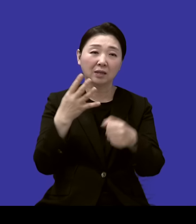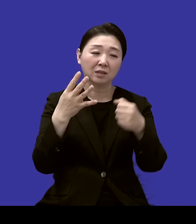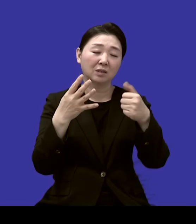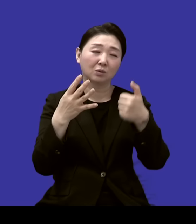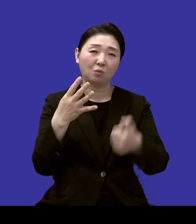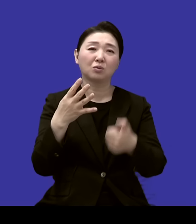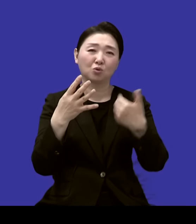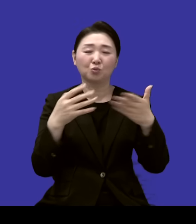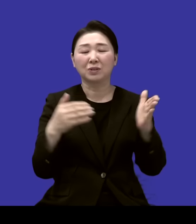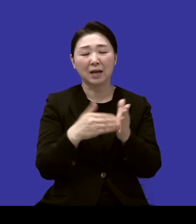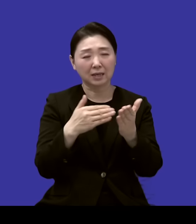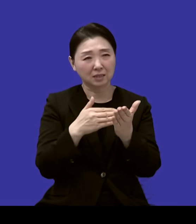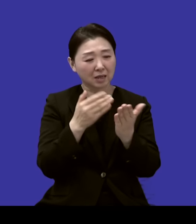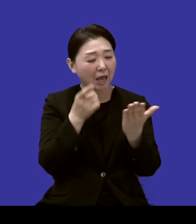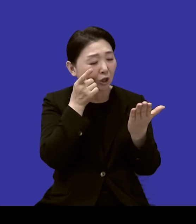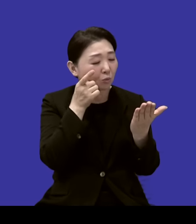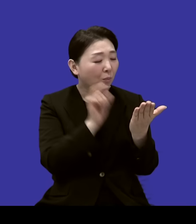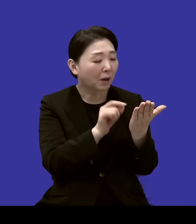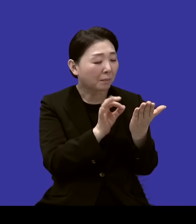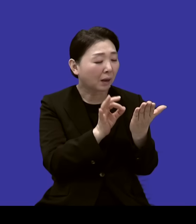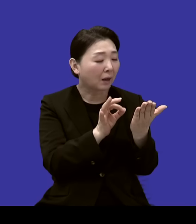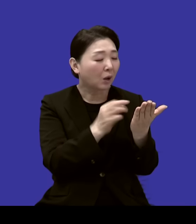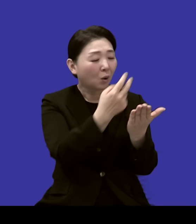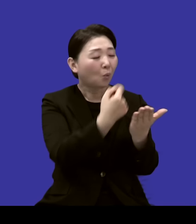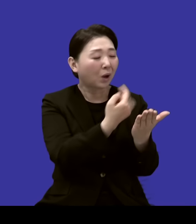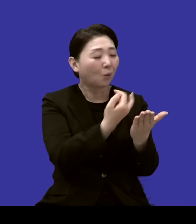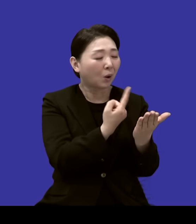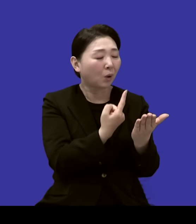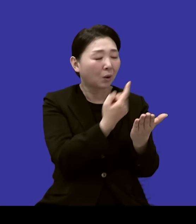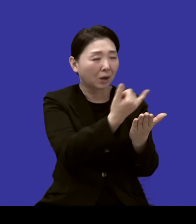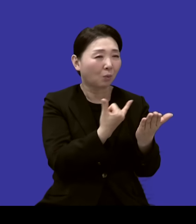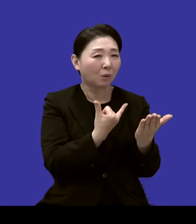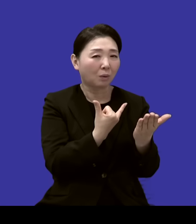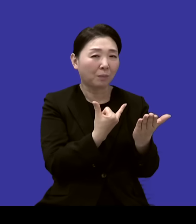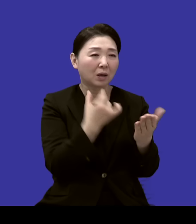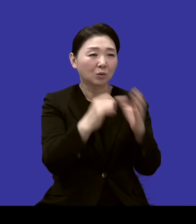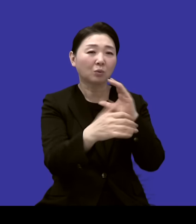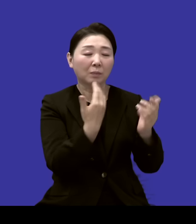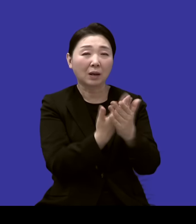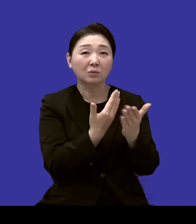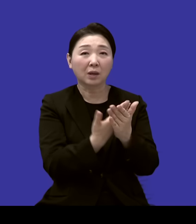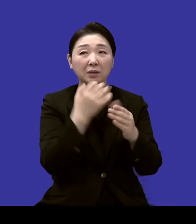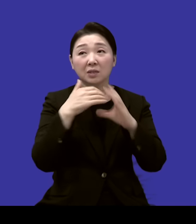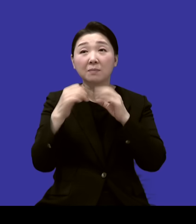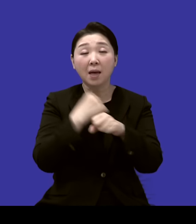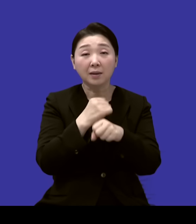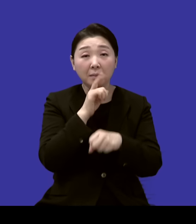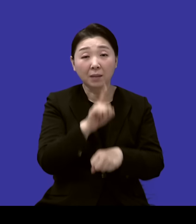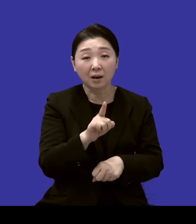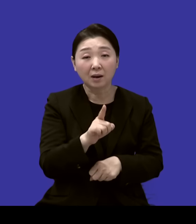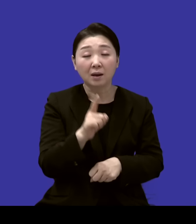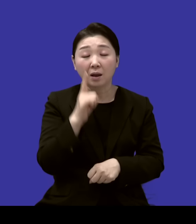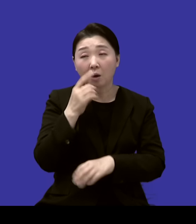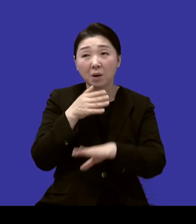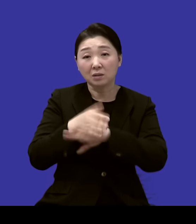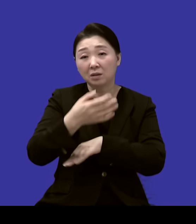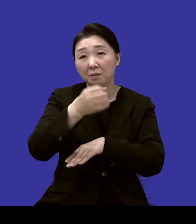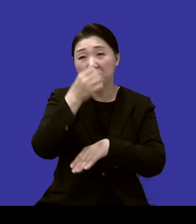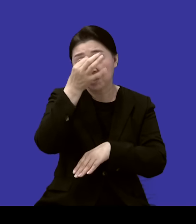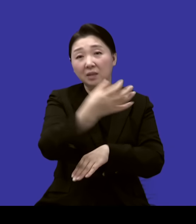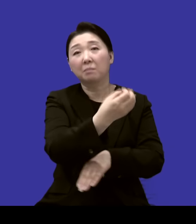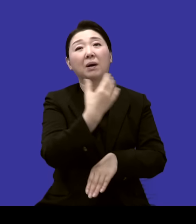얼마나 철저해. 네, 기적적으로 연락이 올 거다. 기적적으로 엄마가 연락이 와서 계좌번호 알려줘. 내가 바로 입금할게. 엄마가 늦었다. 미안하다. 네.